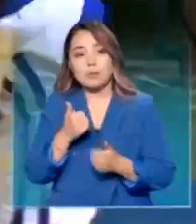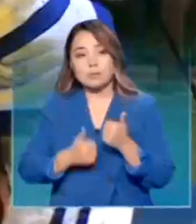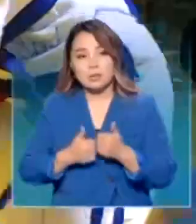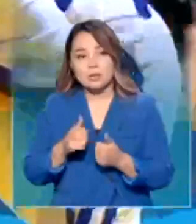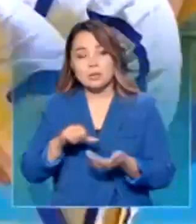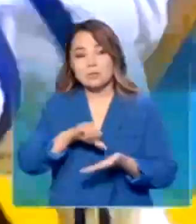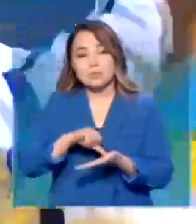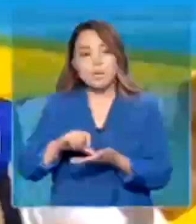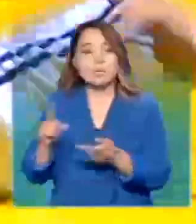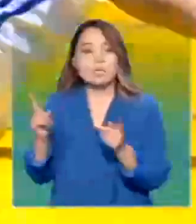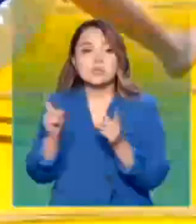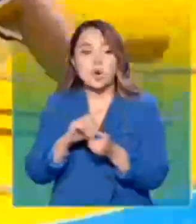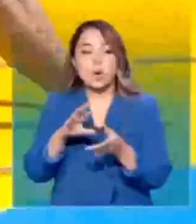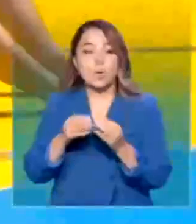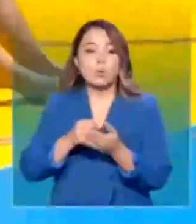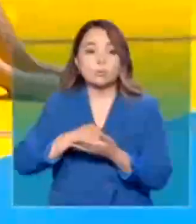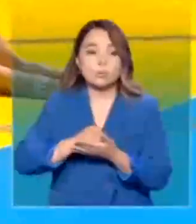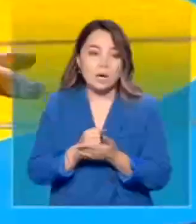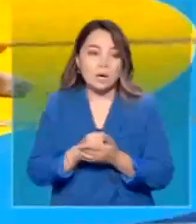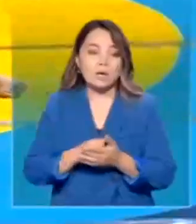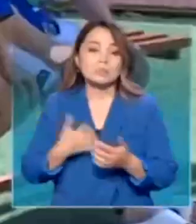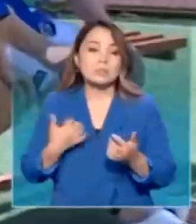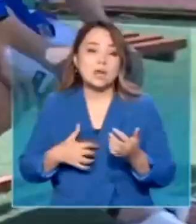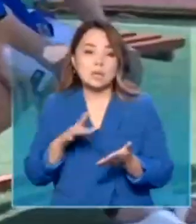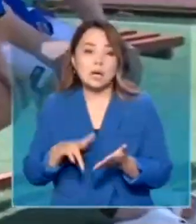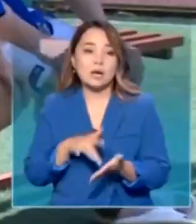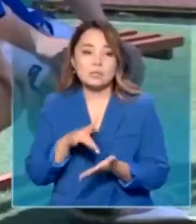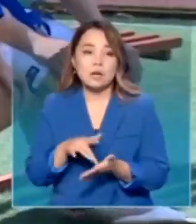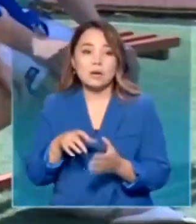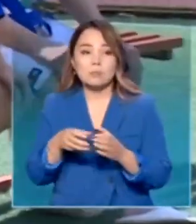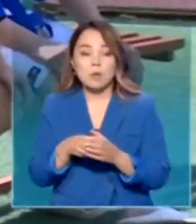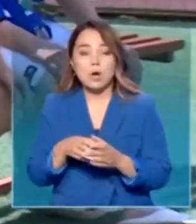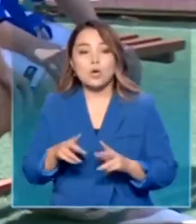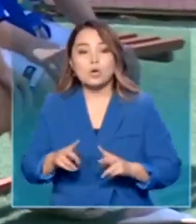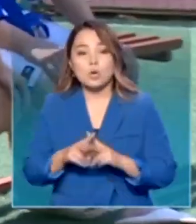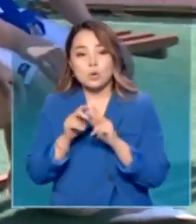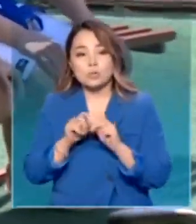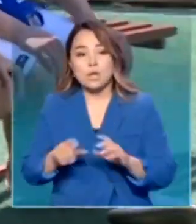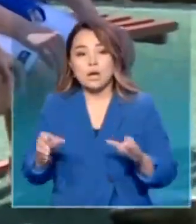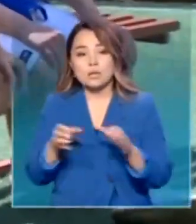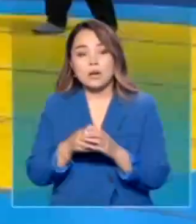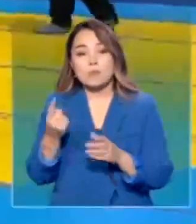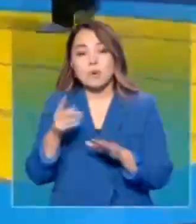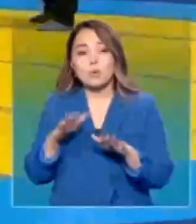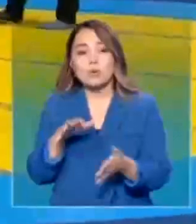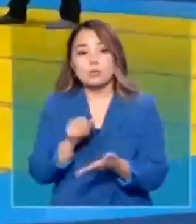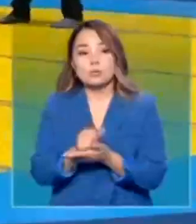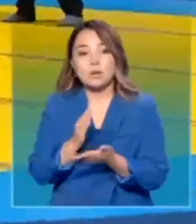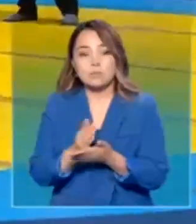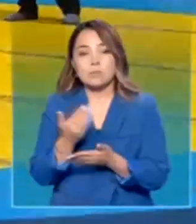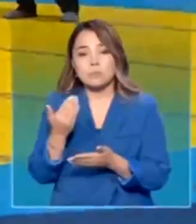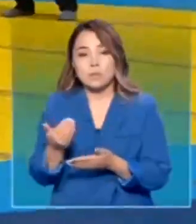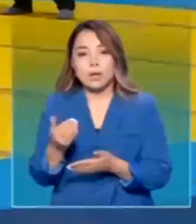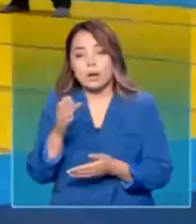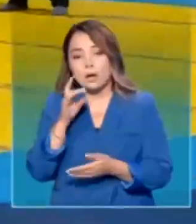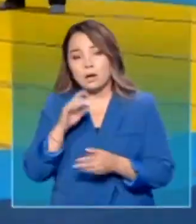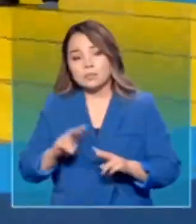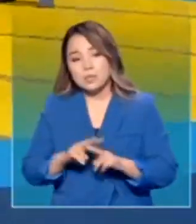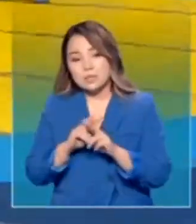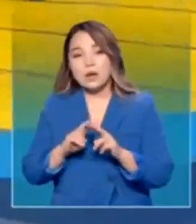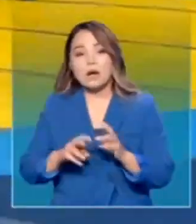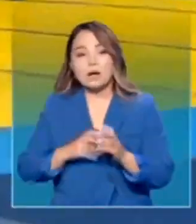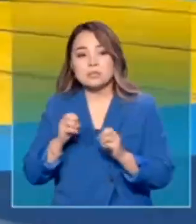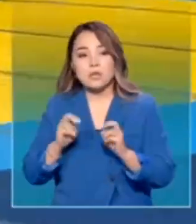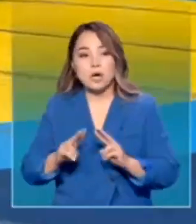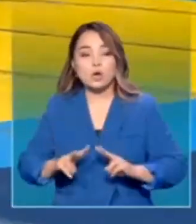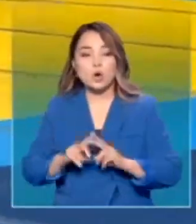кілем белдесулерінің қорытындысы бойынша Тараз қаласынан келген Парасат колледжінің командасы бірінші орын алды. Күміс Астана халықаралық университетінің